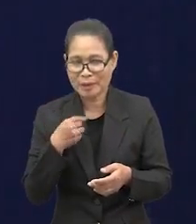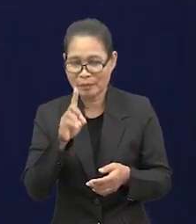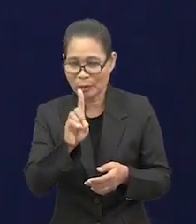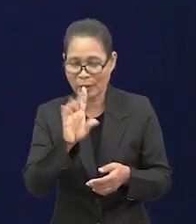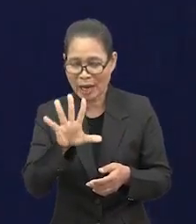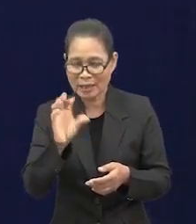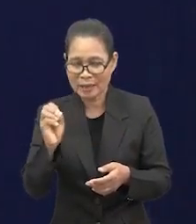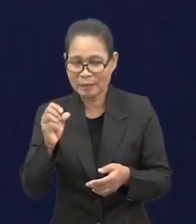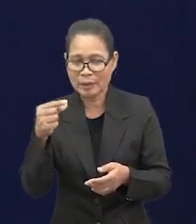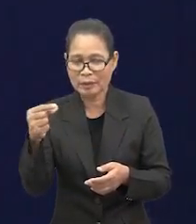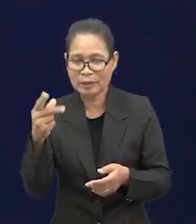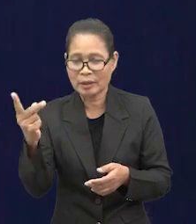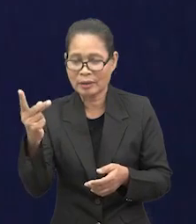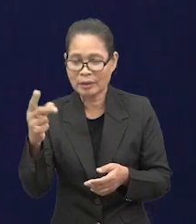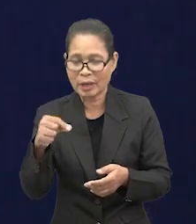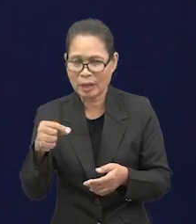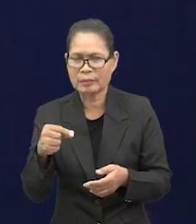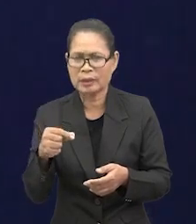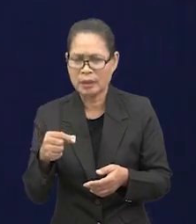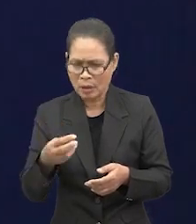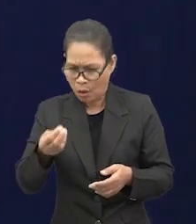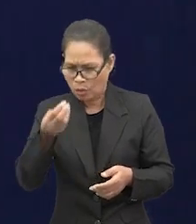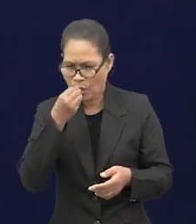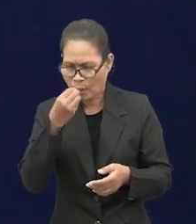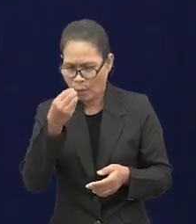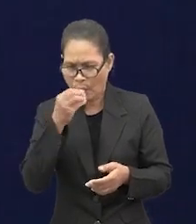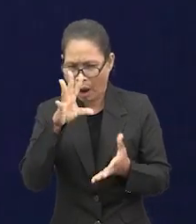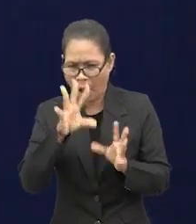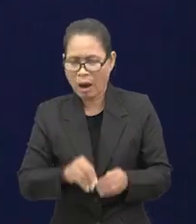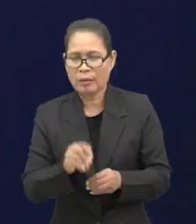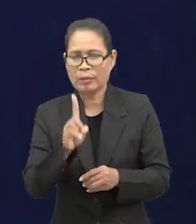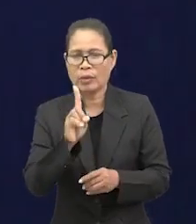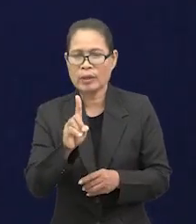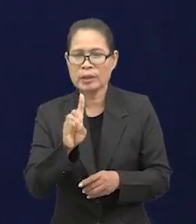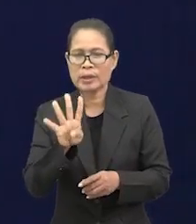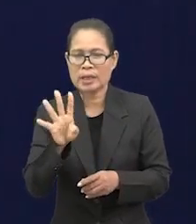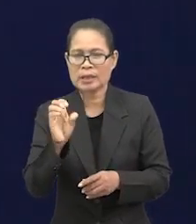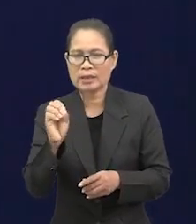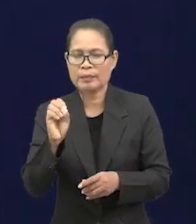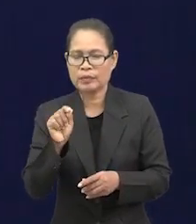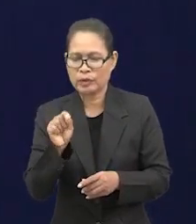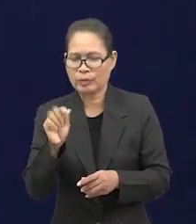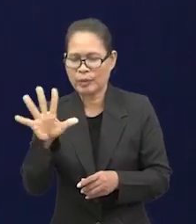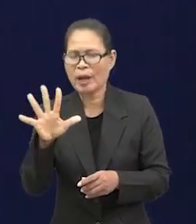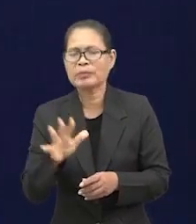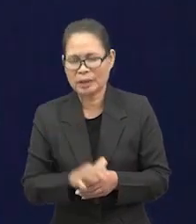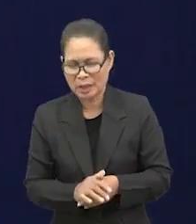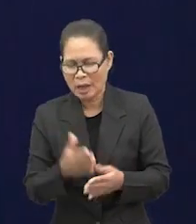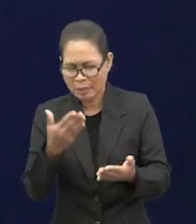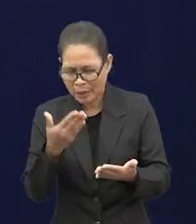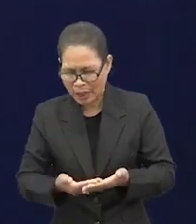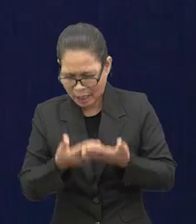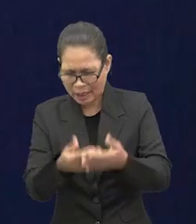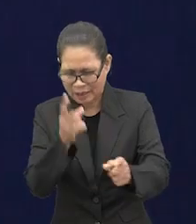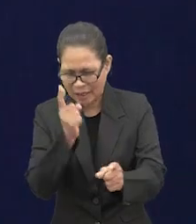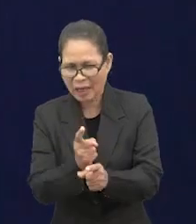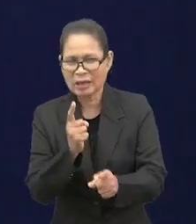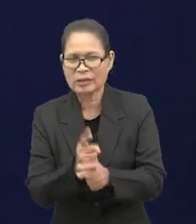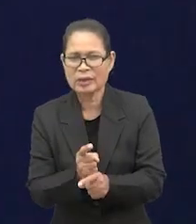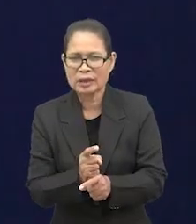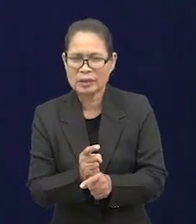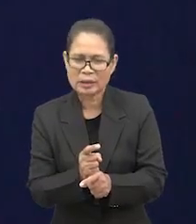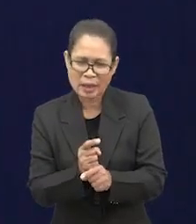rồi 40 kg còn anh nhám ọ đấy mà rồi 40 kg chà con bằng cả